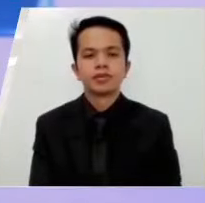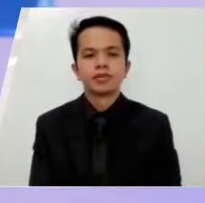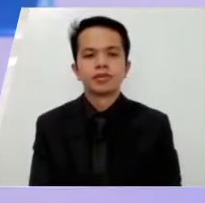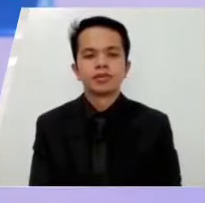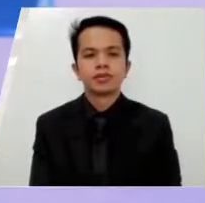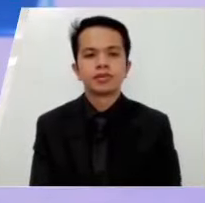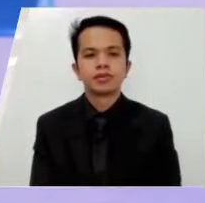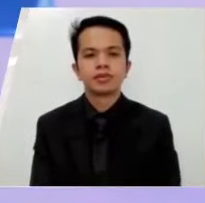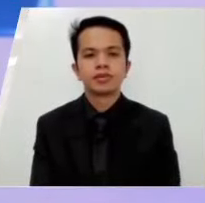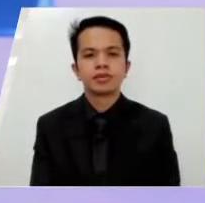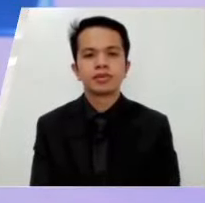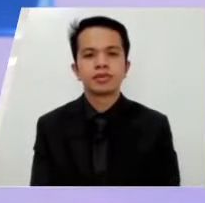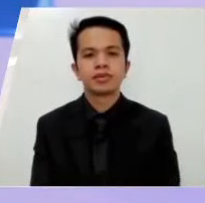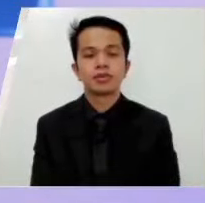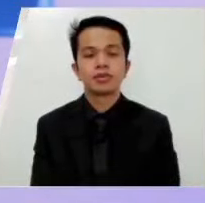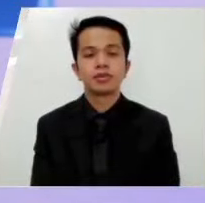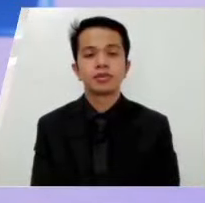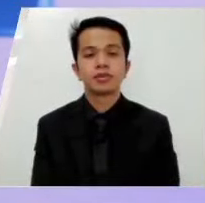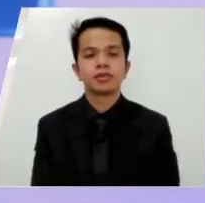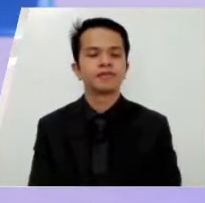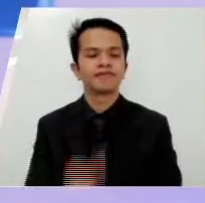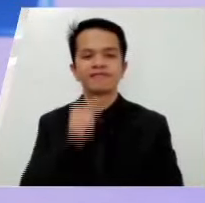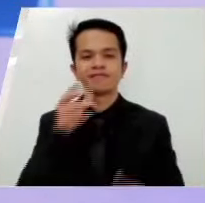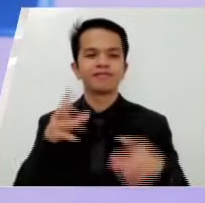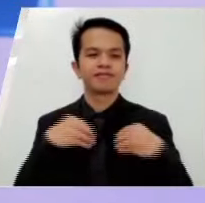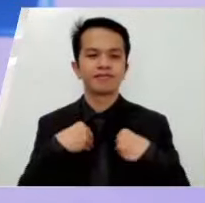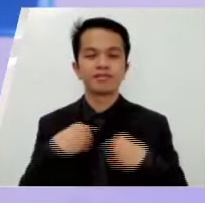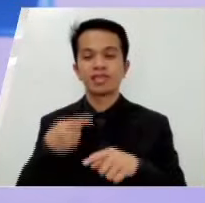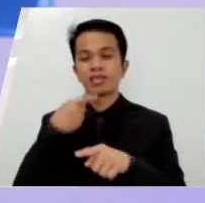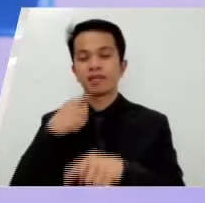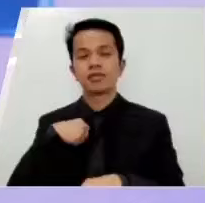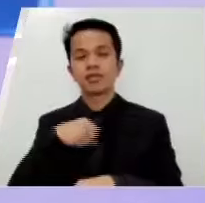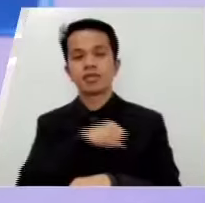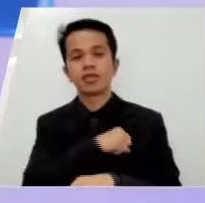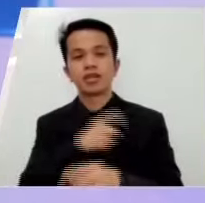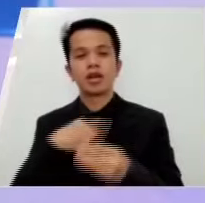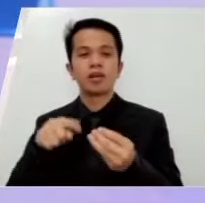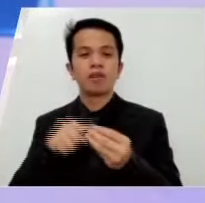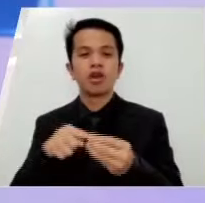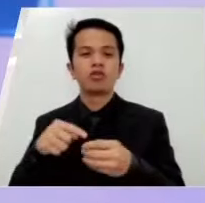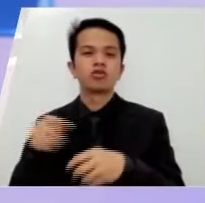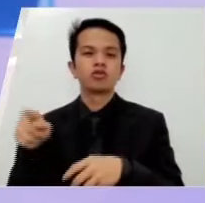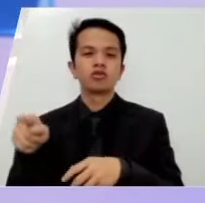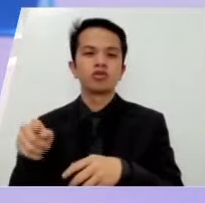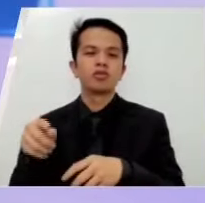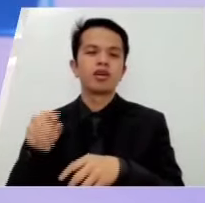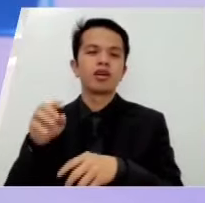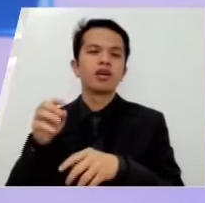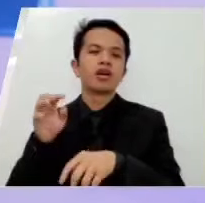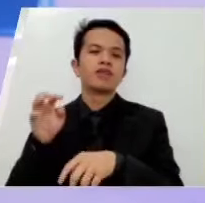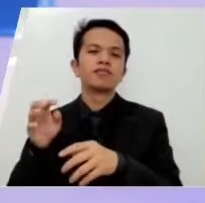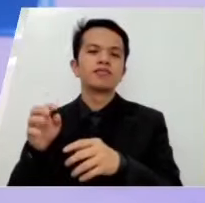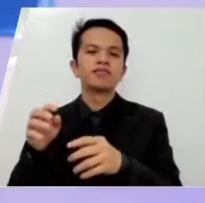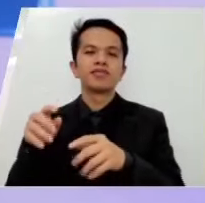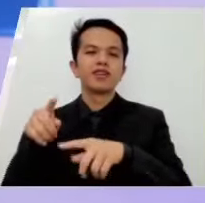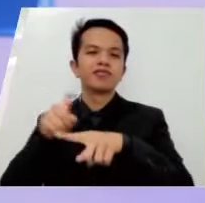hindi katanggap-tanggap. Ayon sa isang senador, ang pagpalya ng mga power plant na nagresulta sa rotational brownout sa ilang bahagi ng